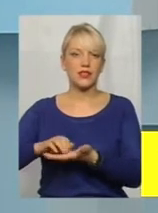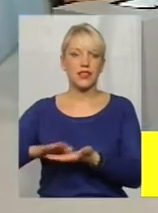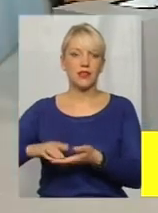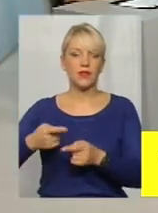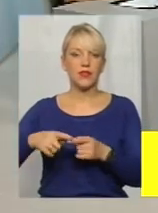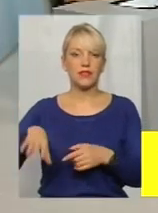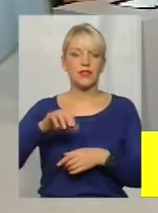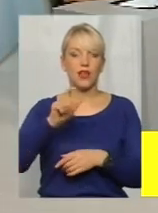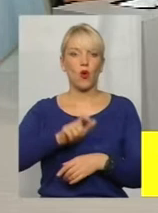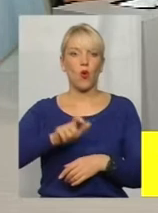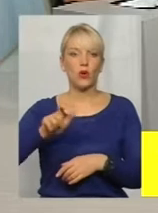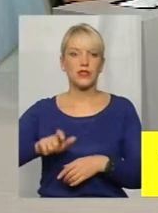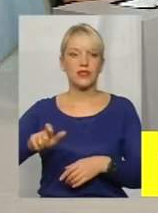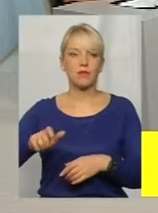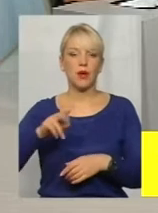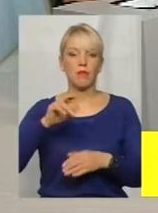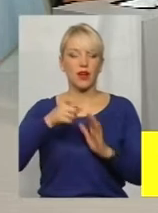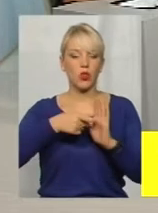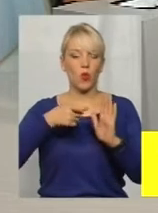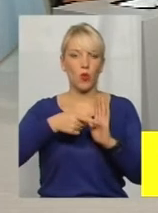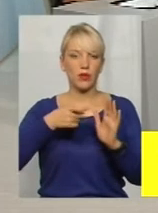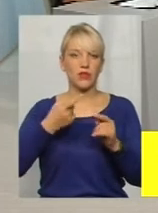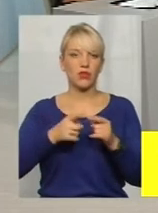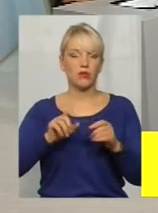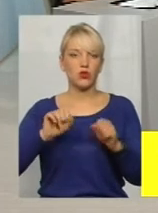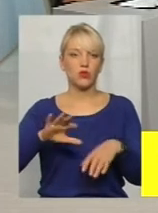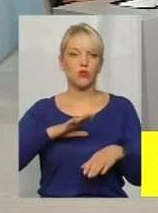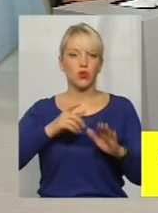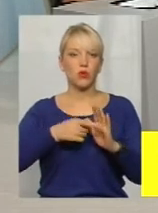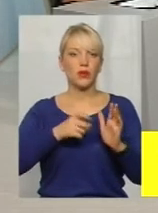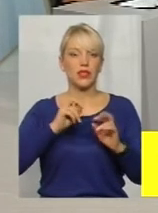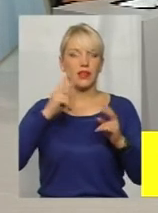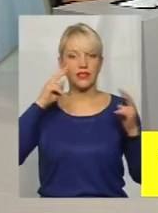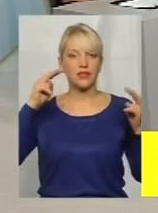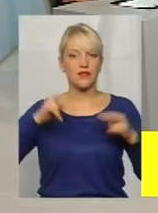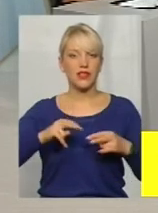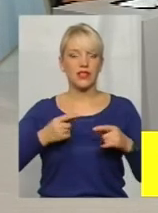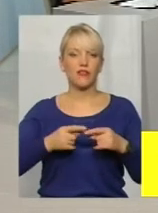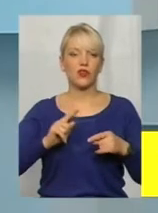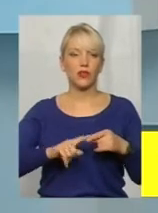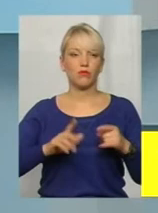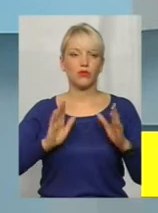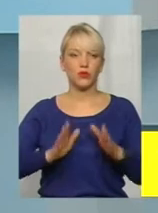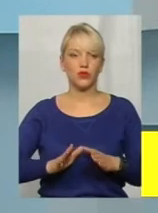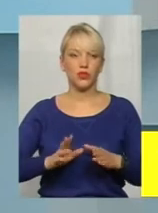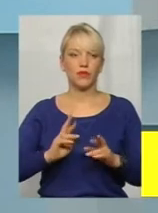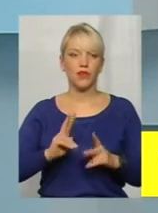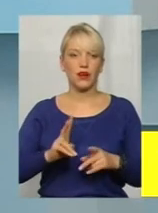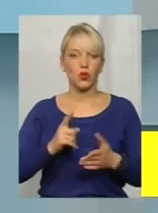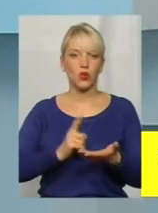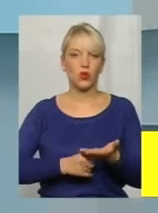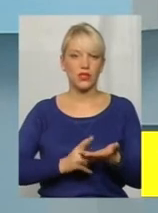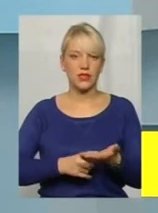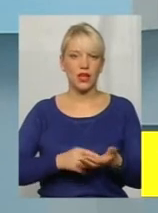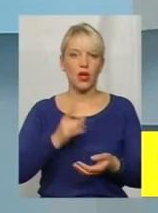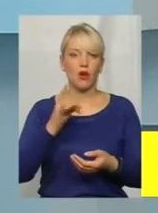всіх осіб при допиті, вони можуть бути допитані як свідки, вони будуть таке свого роду доказами